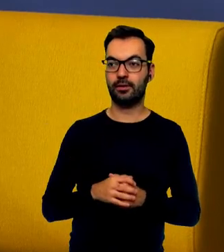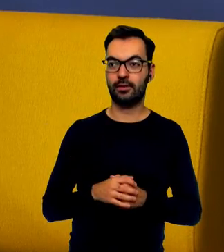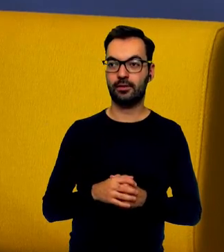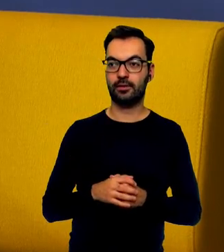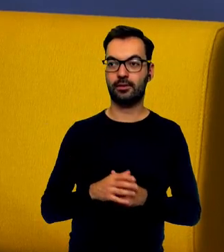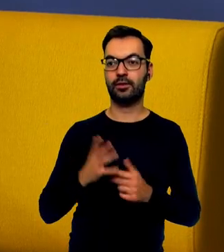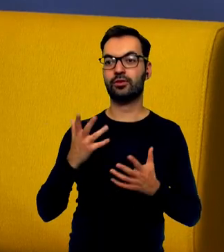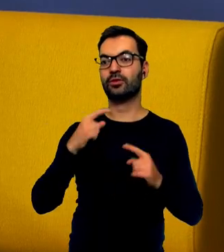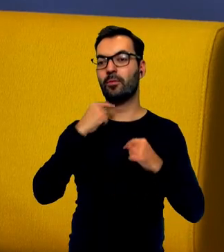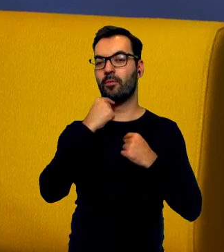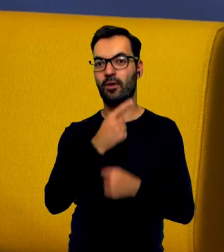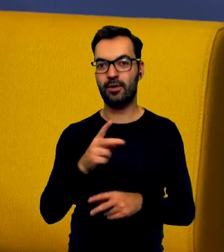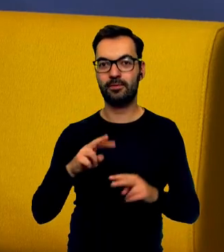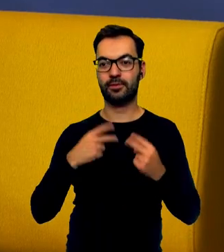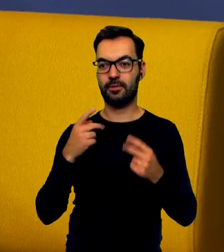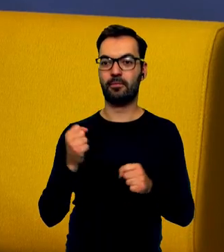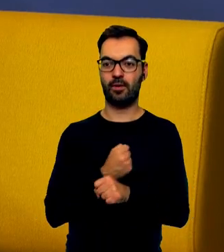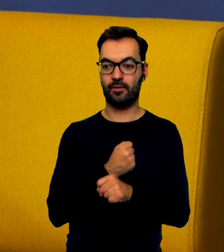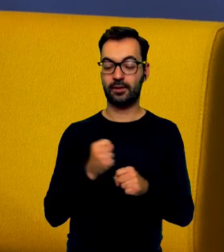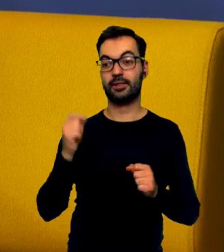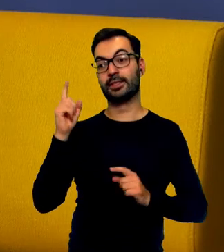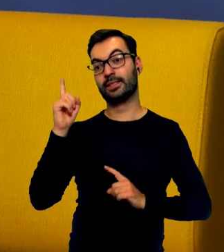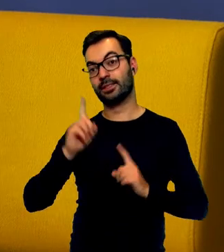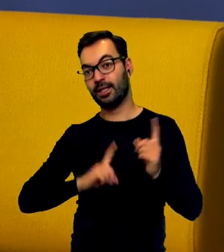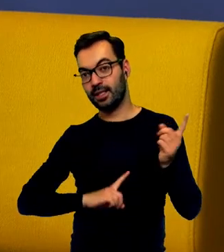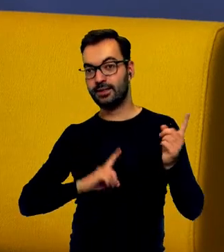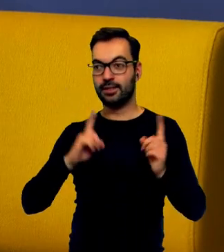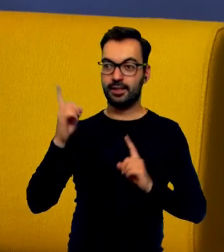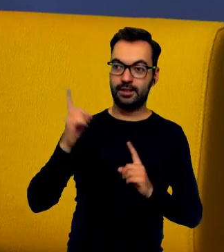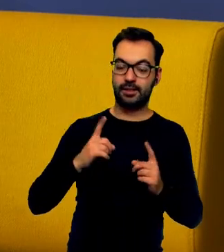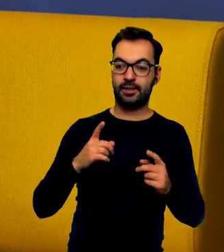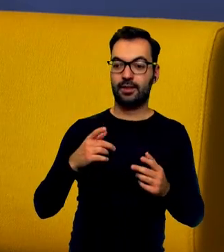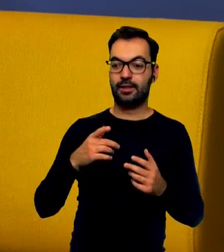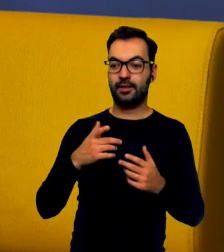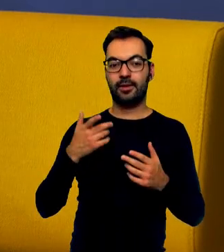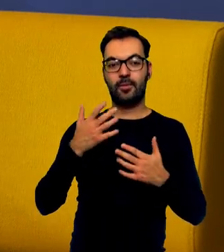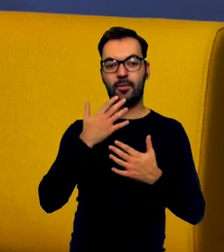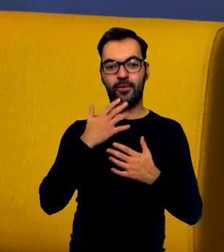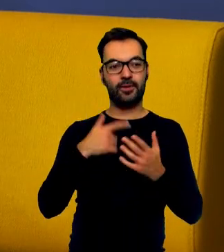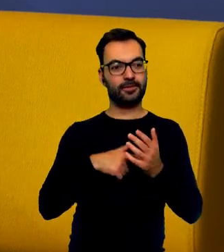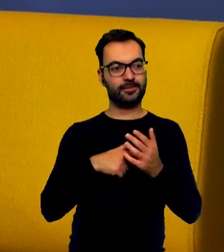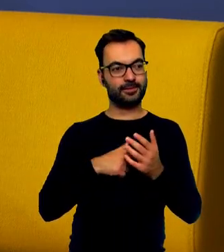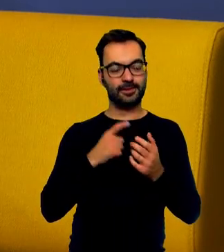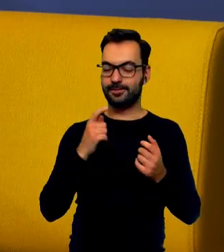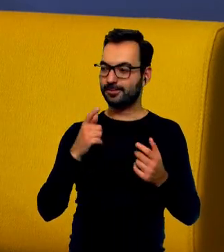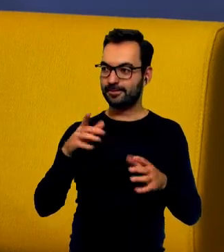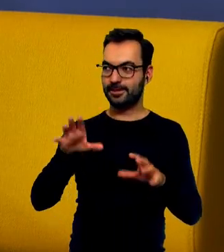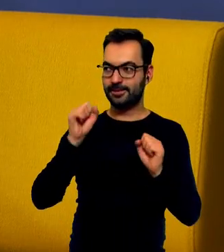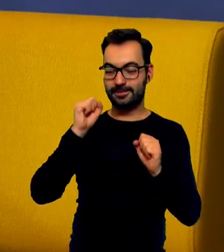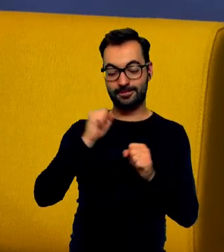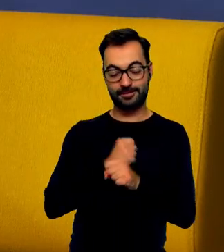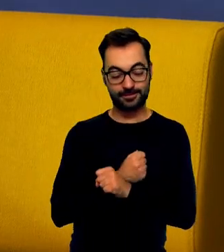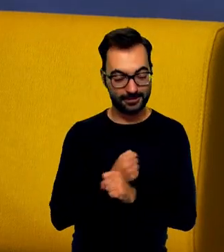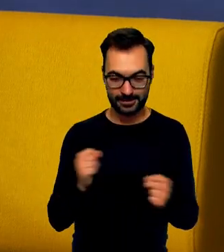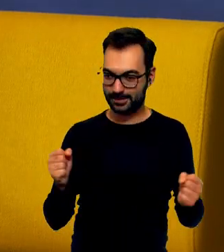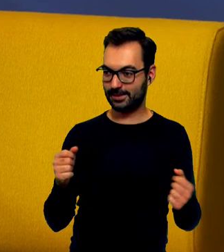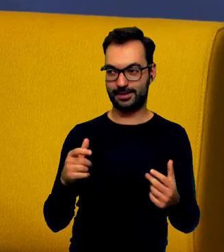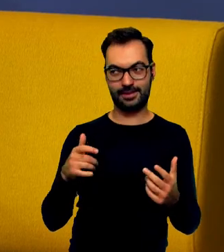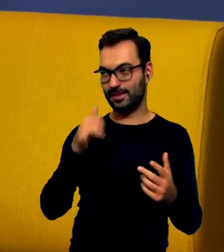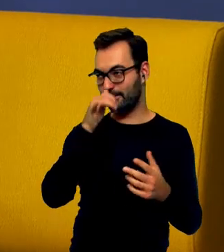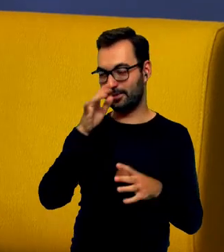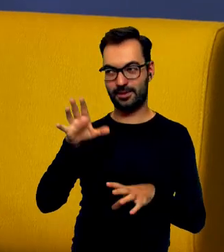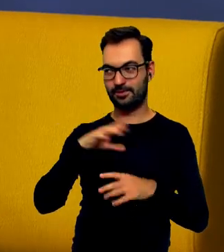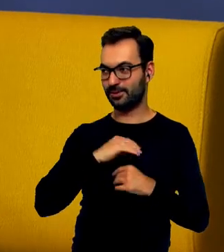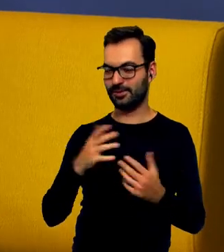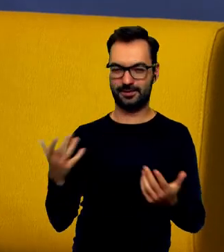dysponujące jakimś przekazem takim, wiesz, poważnym, no czasami formułują go w sposób rzeczywiście niemożliwy do